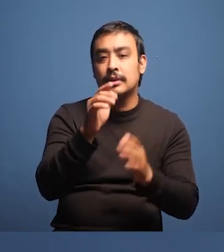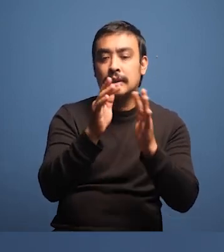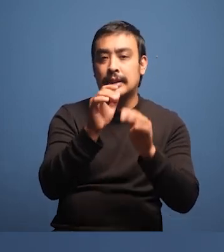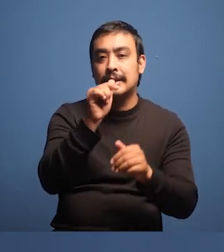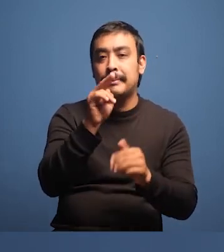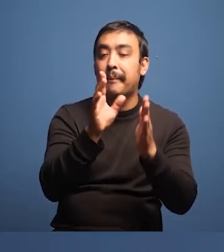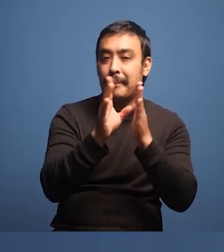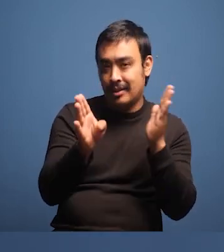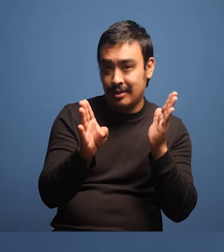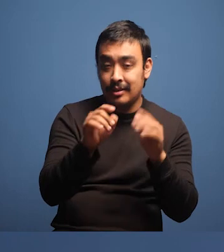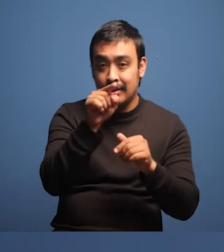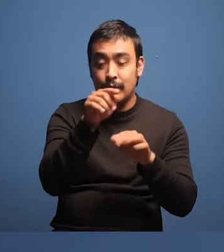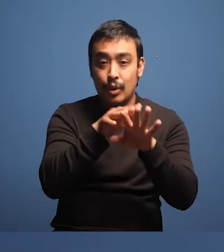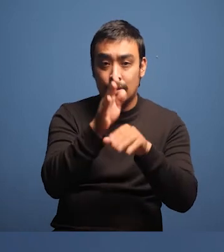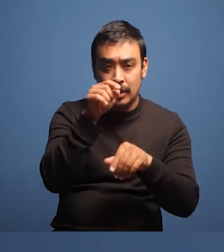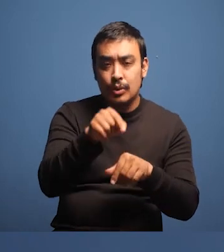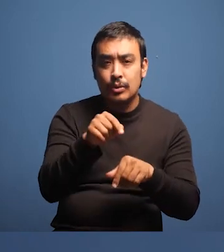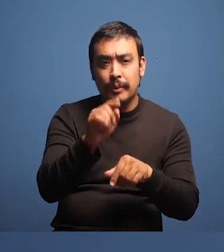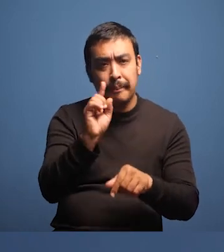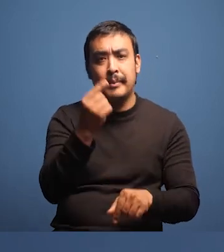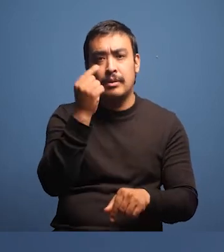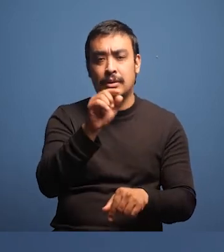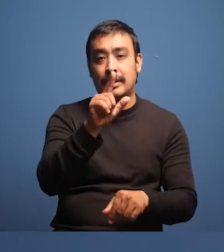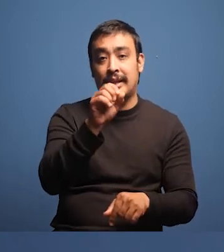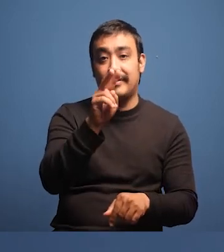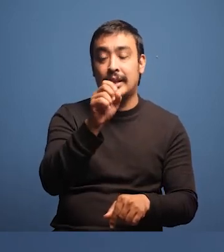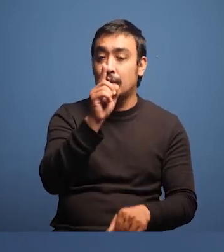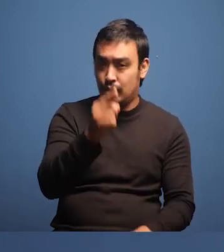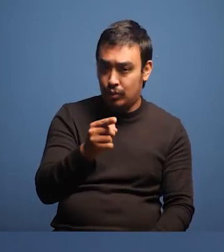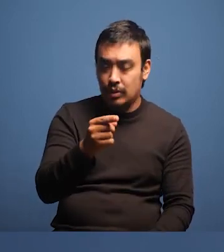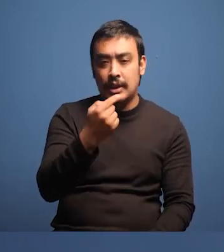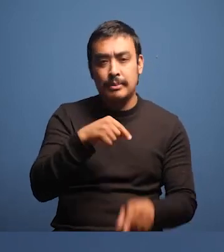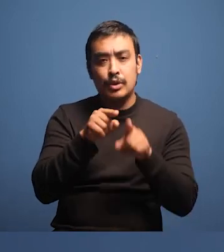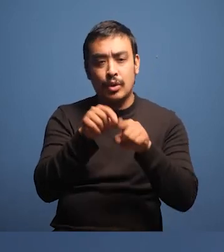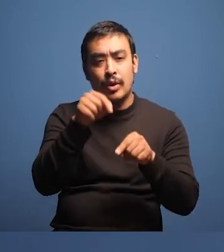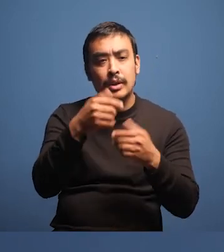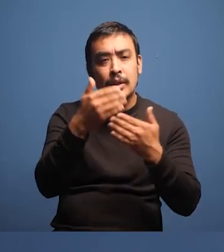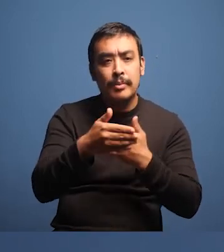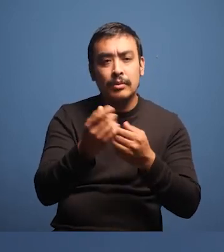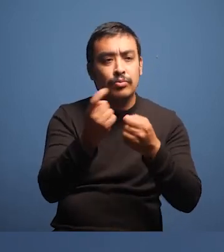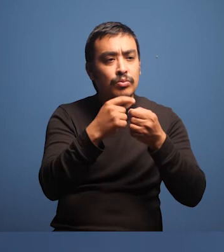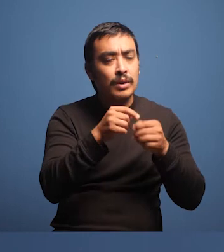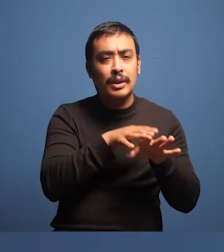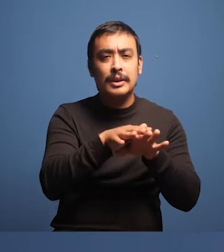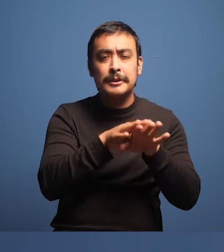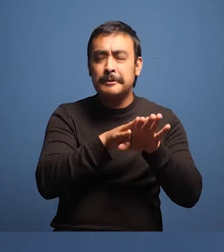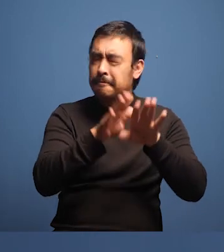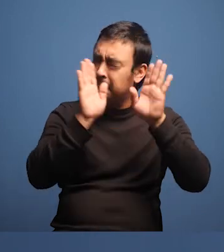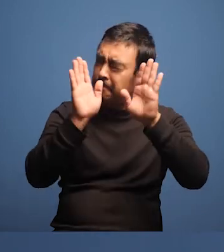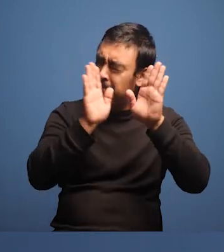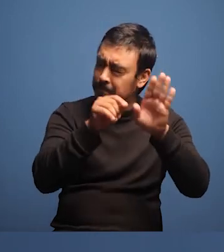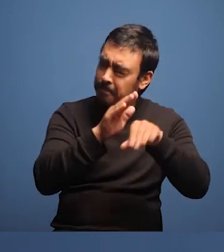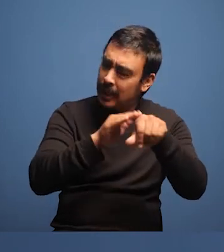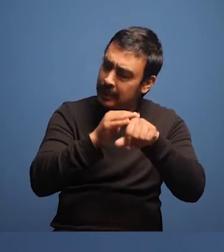थ्रुबाट। र तपाईँहरू चाहिँ यो चाहिँ हाम्रो एउटा फर्स्ट लाइभ सेसन हो। हामीसँग चाहिँ अहिलेसम्म जोड्नु भएकोमा धेरै धेरै धन्यवाद। हामीलाई यसरी नै